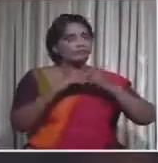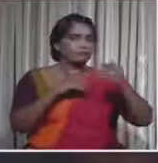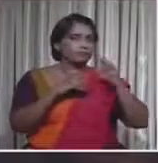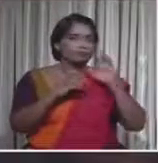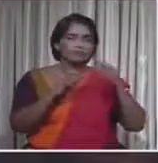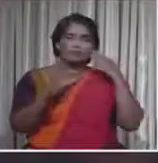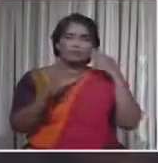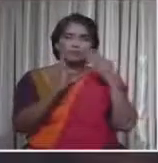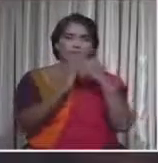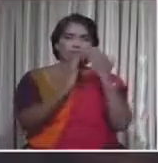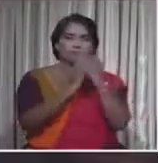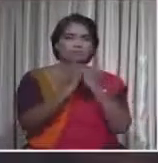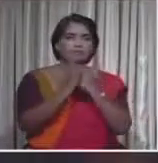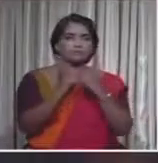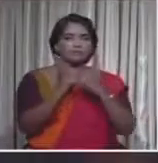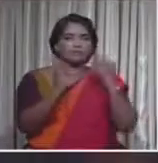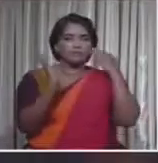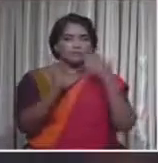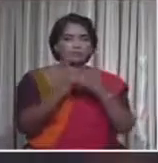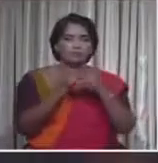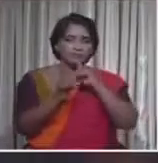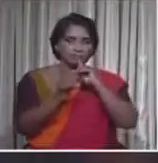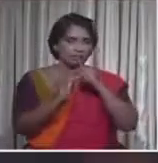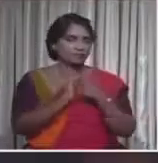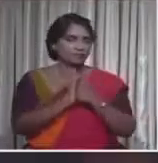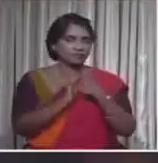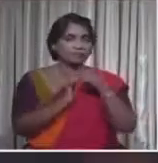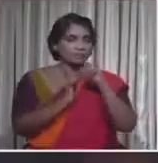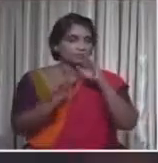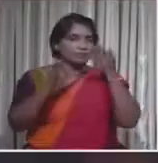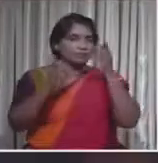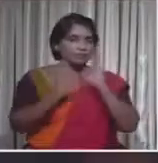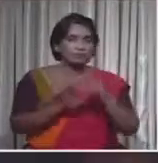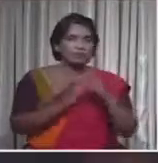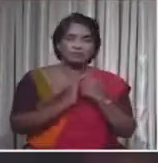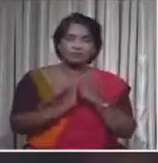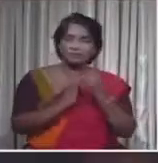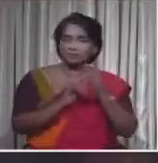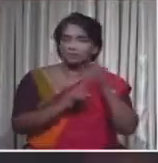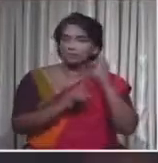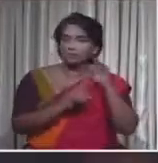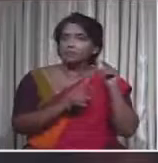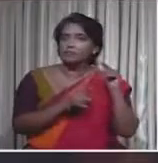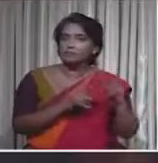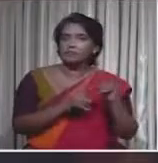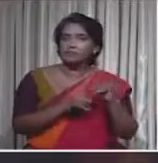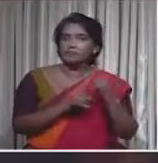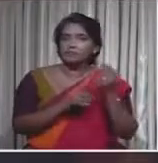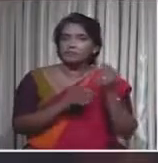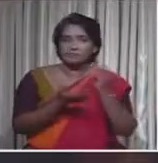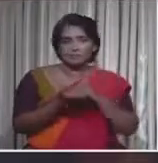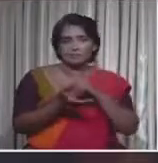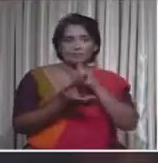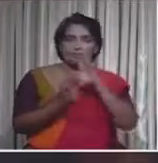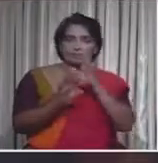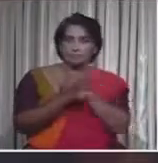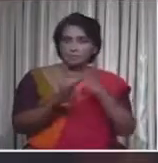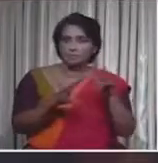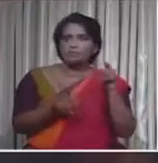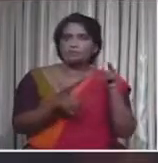මේ ප්‍රශ්නෙට විසඳුම් හොයන්න කියන කාරණේ ගෞරවයෙන් ඉල්ලනවා. අවසාන වශයෙන් ගරු සභාපතිතුමනි මේකේ ආයේ කතා කරන්න බැරි නිසා මම අවසන්